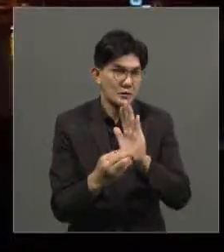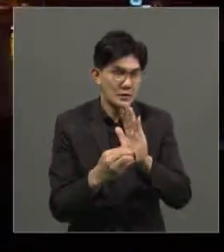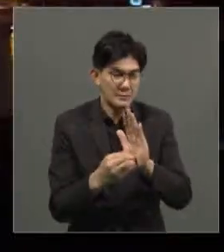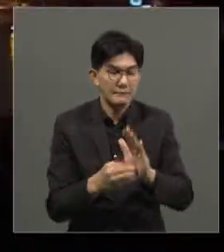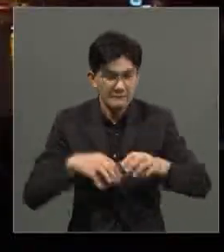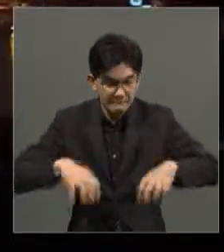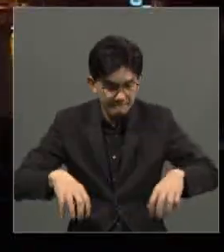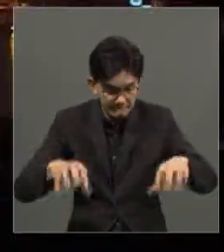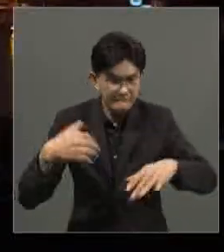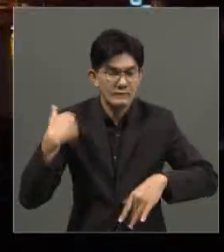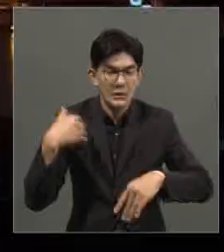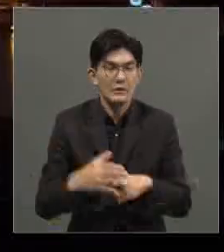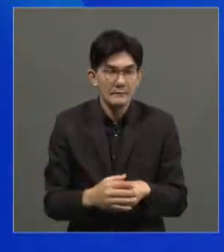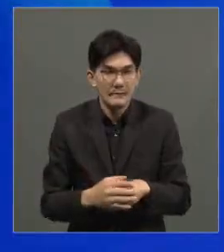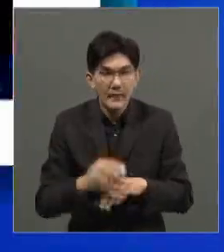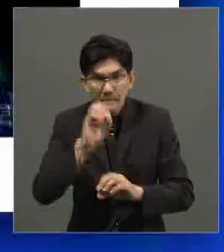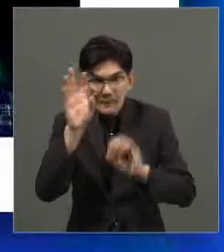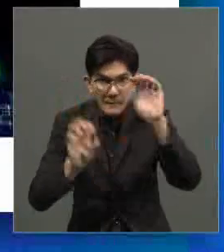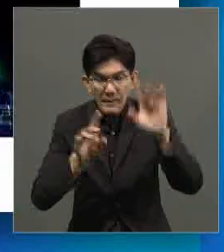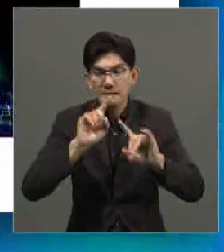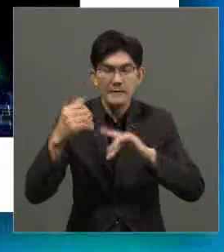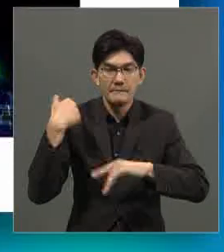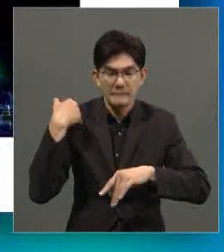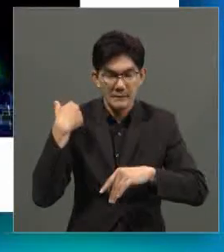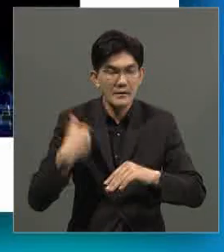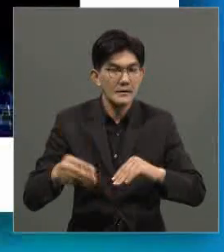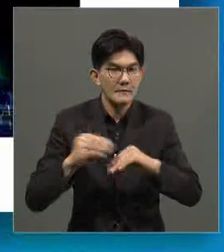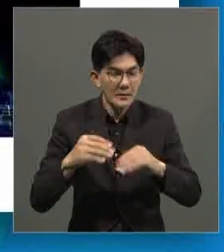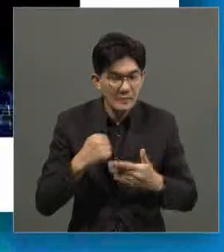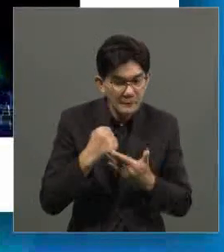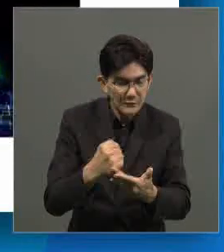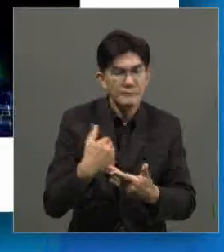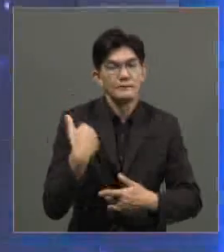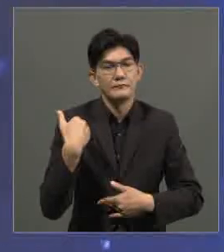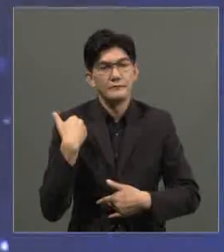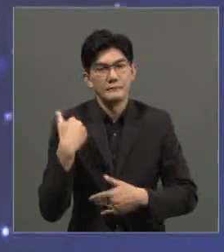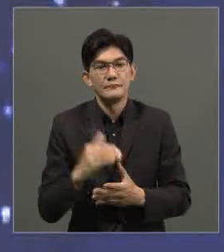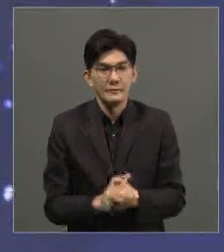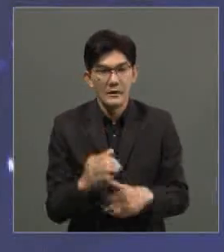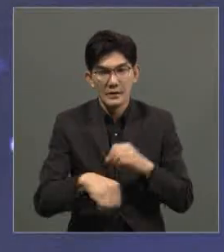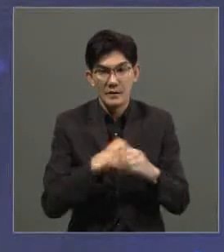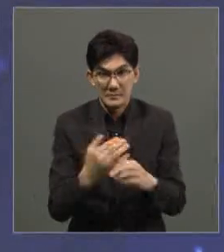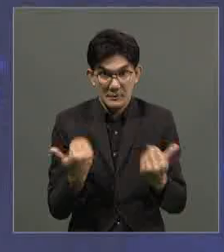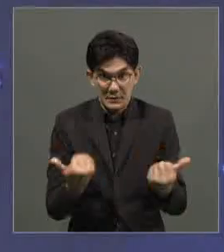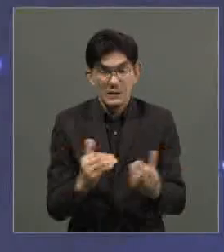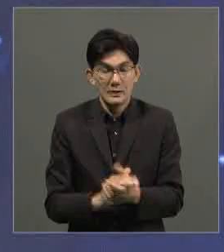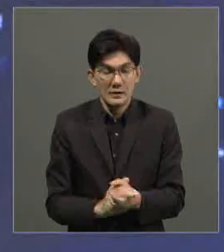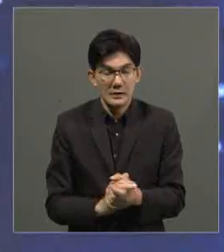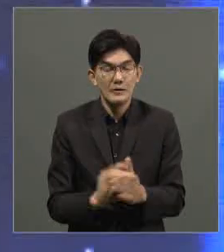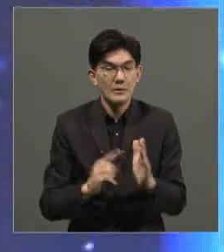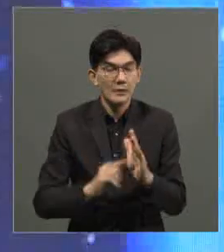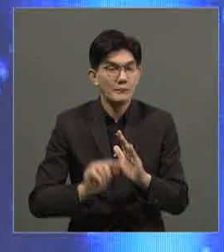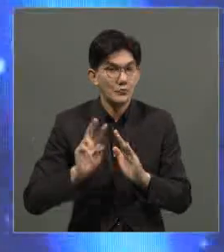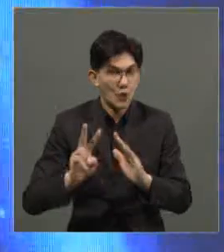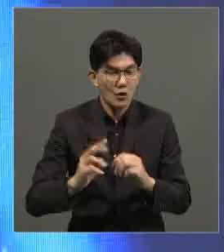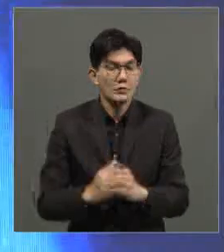นอกจากนี้ยังมีงานเทศกาลแสงสีอื่นๆที่จะมาเติมสีสันอีกมากมาย ปีนี้นะคะก็นับเป็นปีที่2แล้วค่ะ